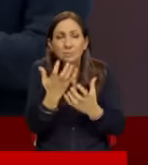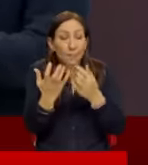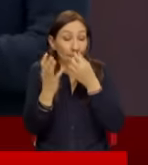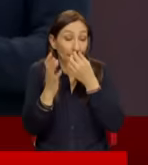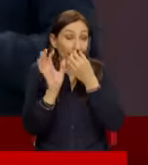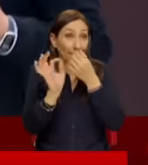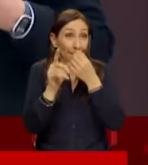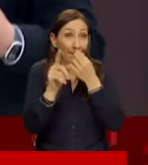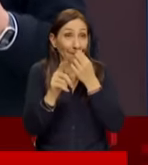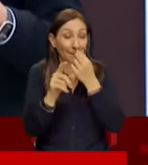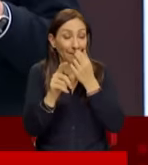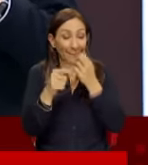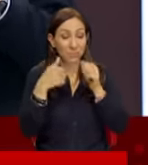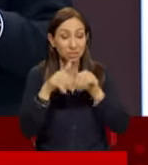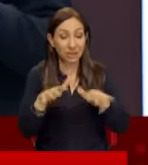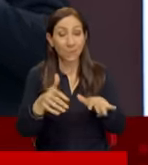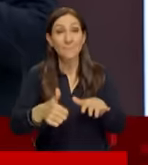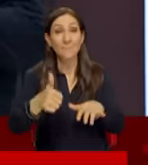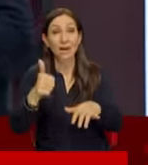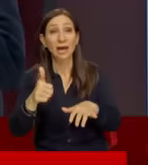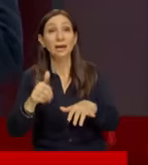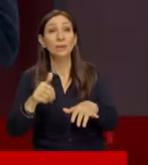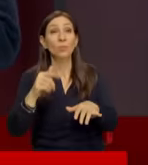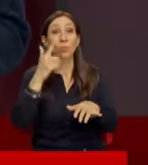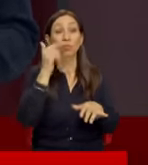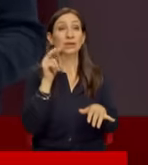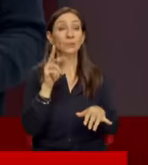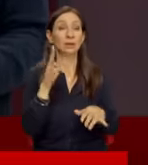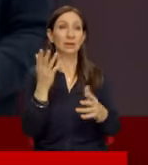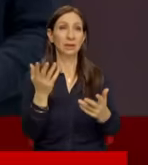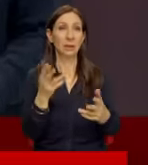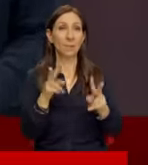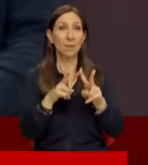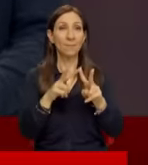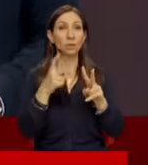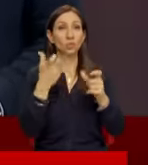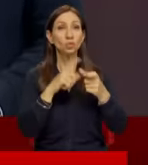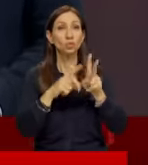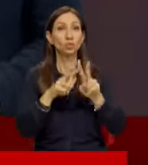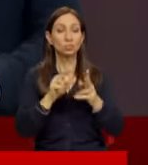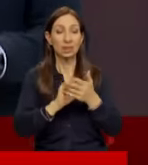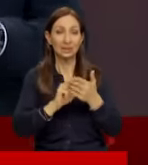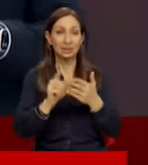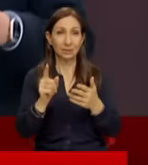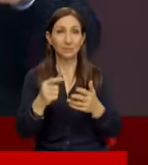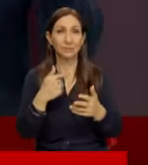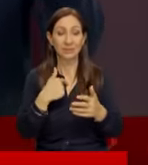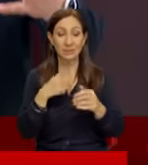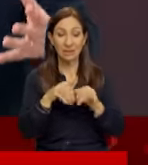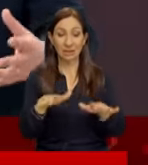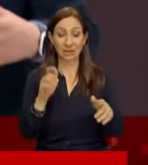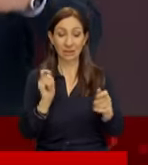Bu haliyle bizim bu sistemde bakanlar bürokrat gibidir. Nitekim zaten Mehmet Uçum da kitabında yazdı. Yani bizim